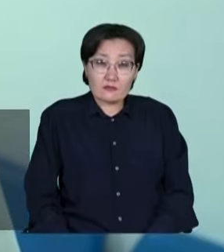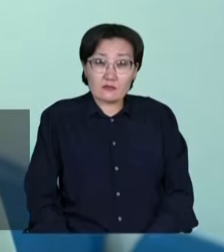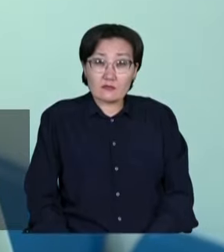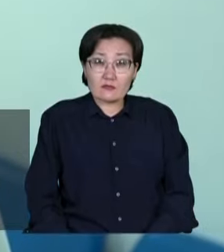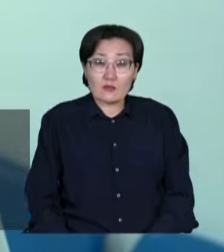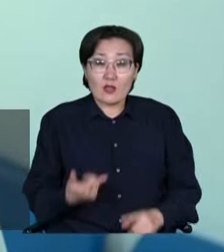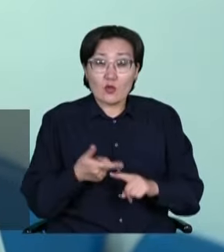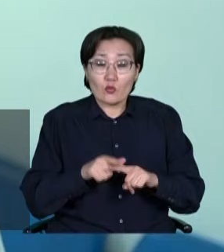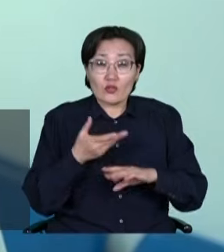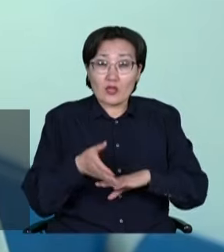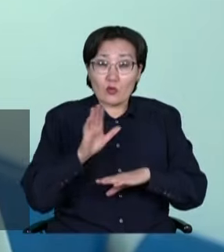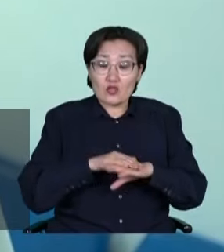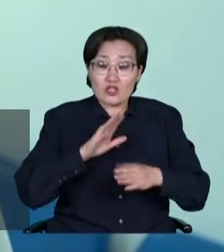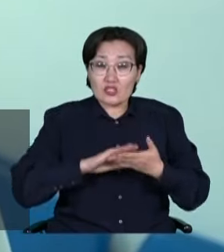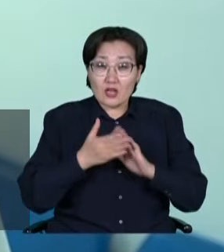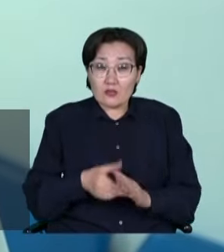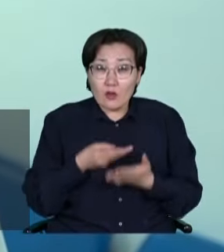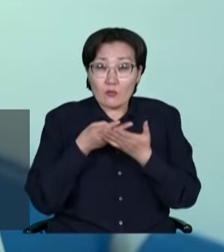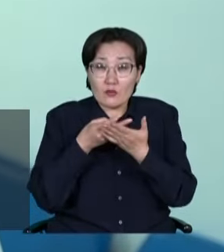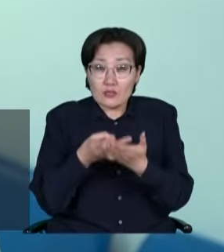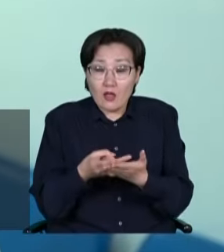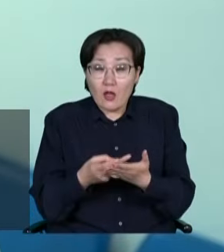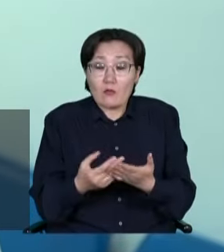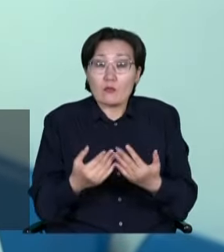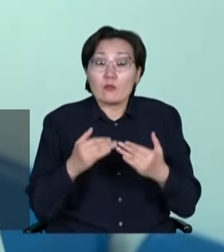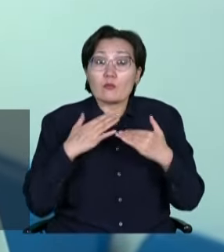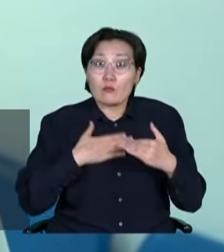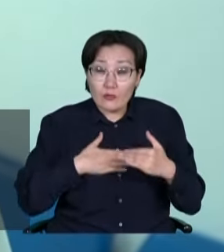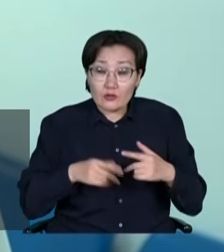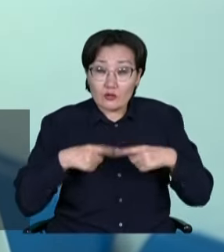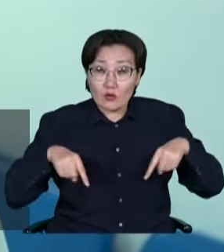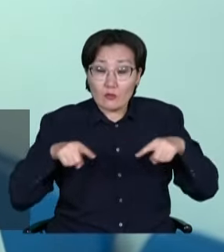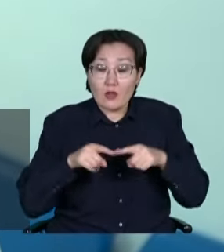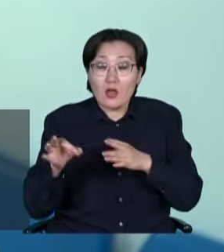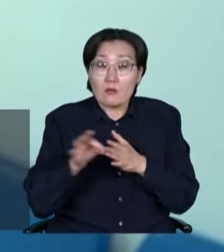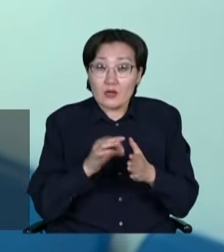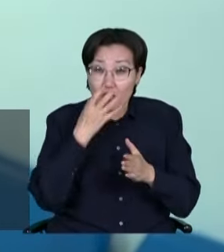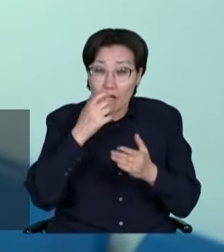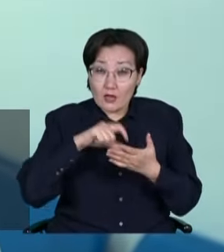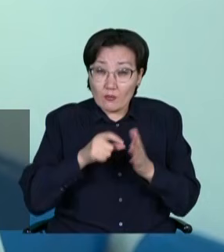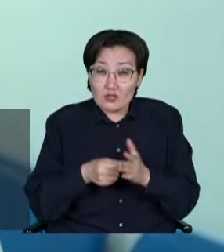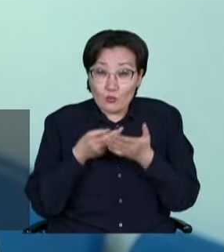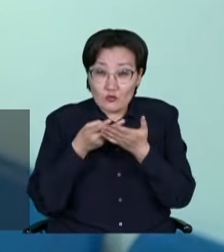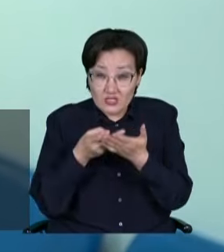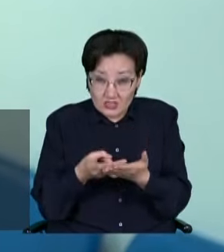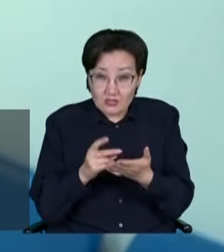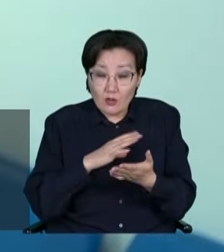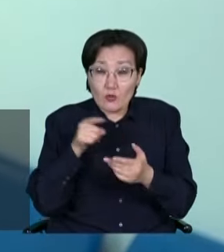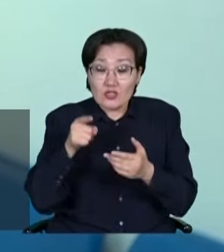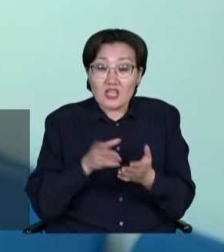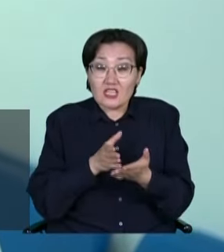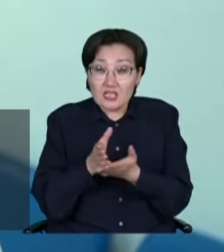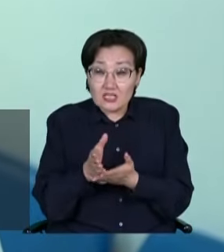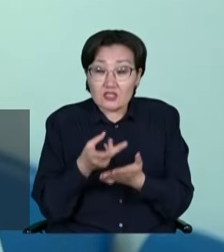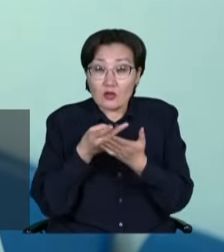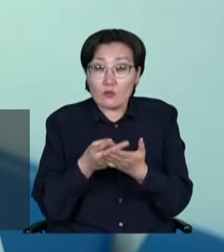Өте ауыр жағдайда алып көрді. Біз приемный покойда оны қысын қарамай, бірден реанимациясына бөлімшесіне кіргіздік. Ол жерде кірген замат